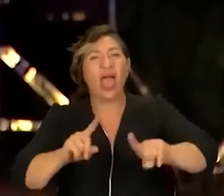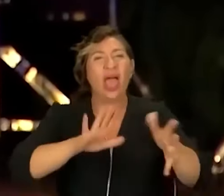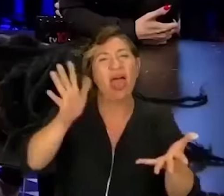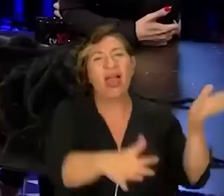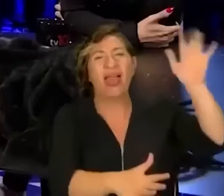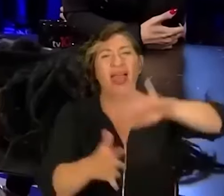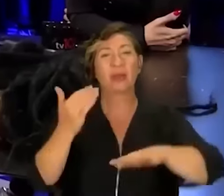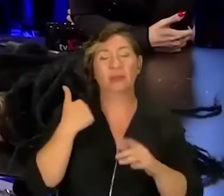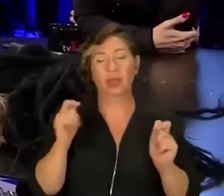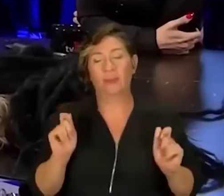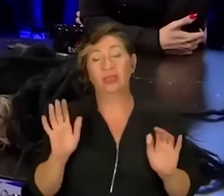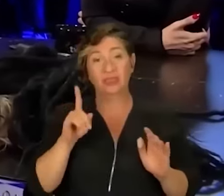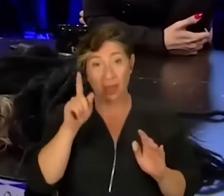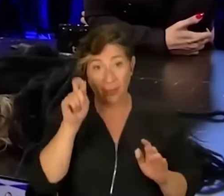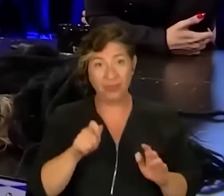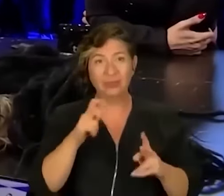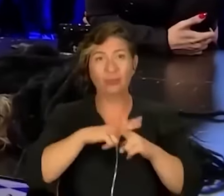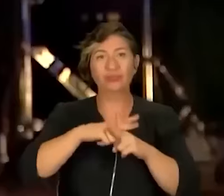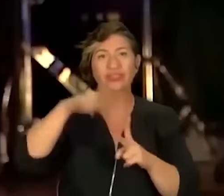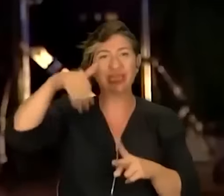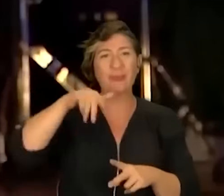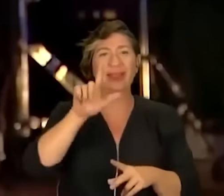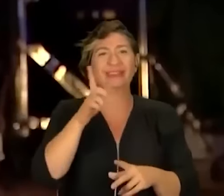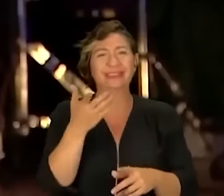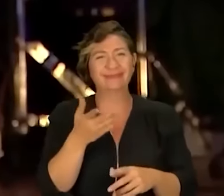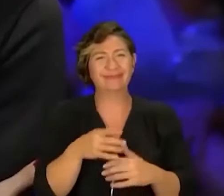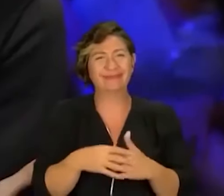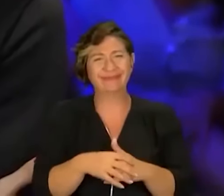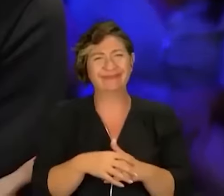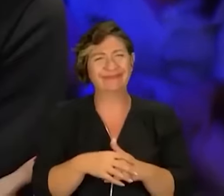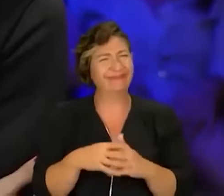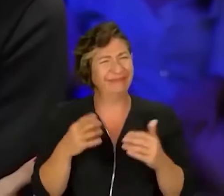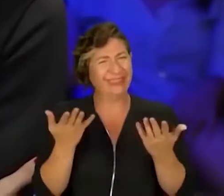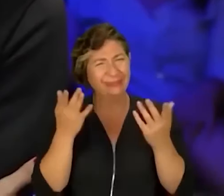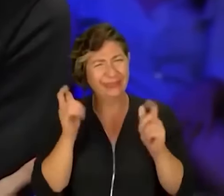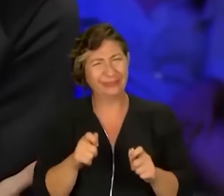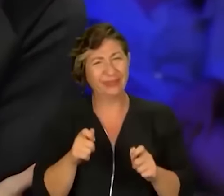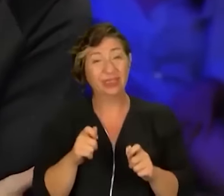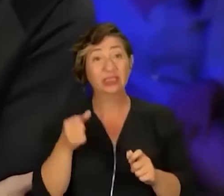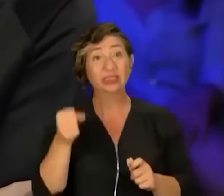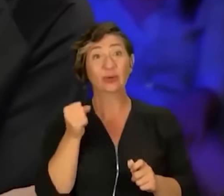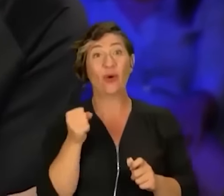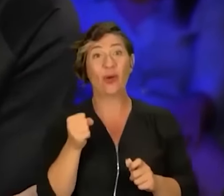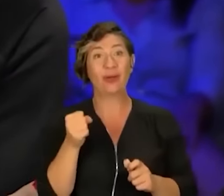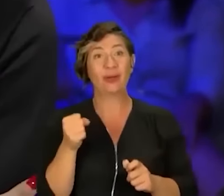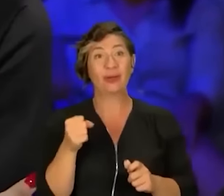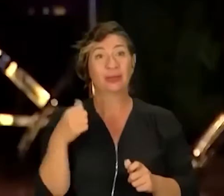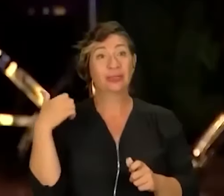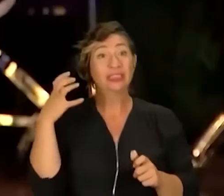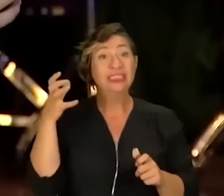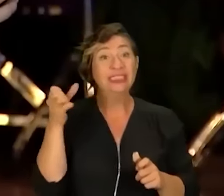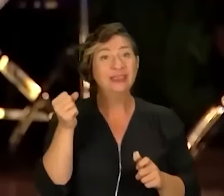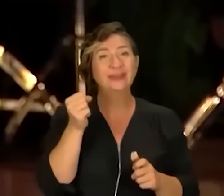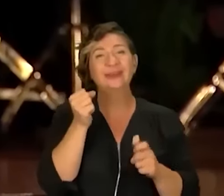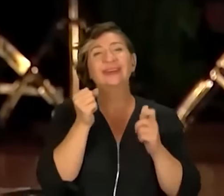Onu bilmiyorum Bana yapmadı sana yaparsa zaten polis çağırman lazım Nasıl bir şey yapıyor ki acaba sıkıyor ya